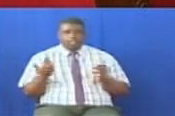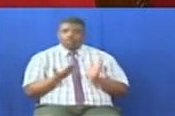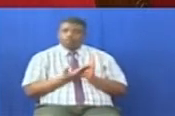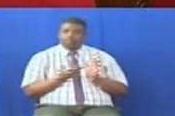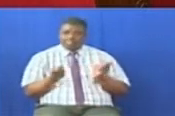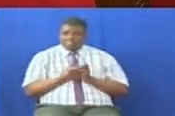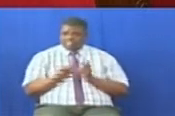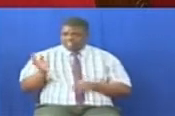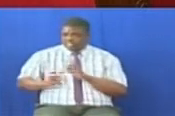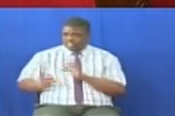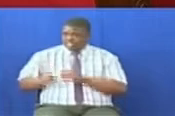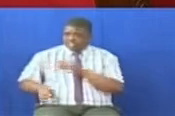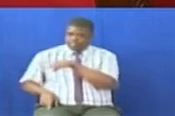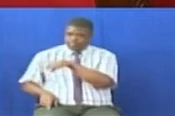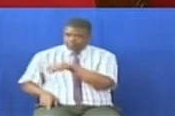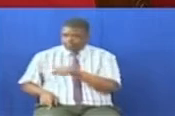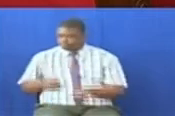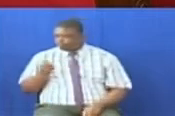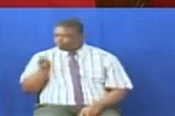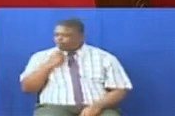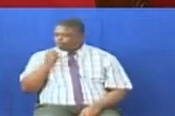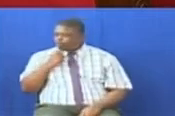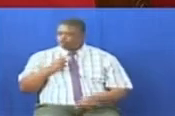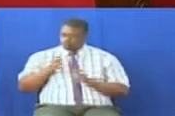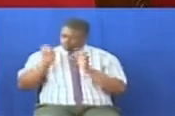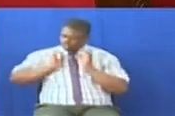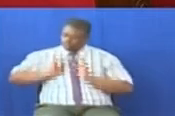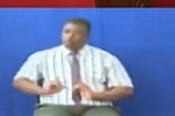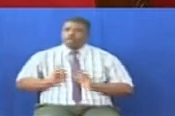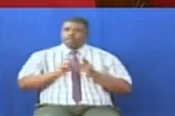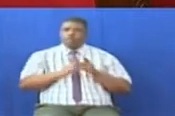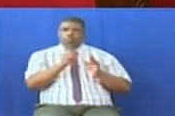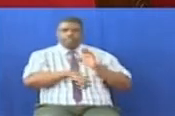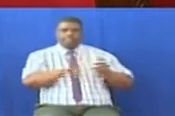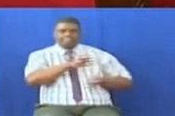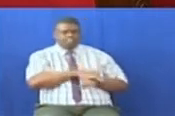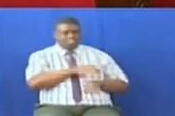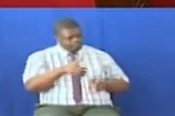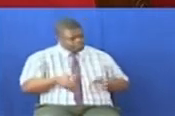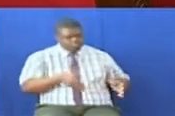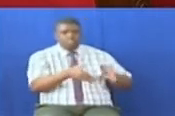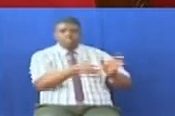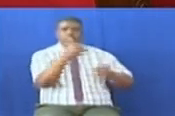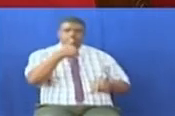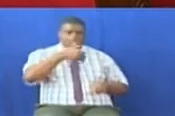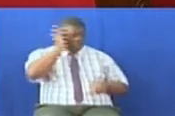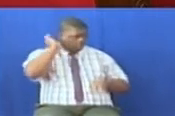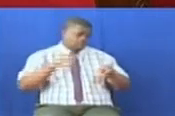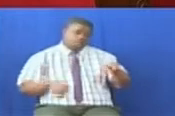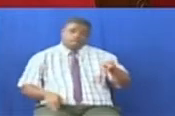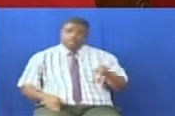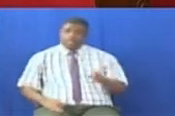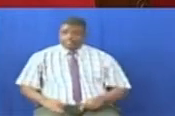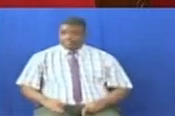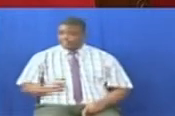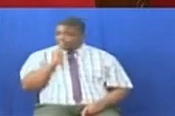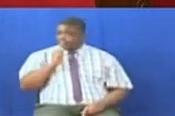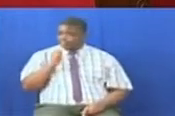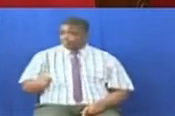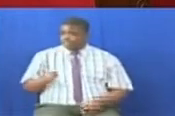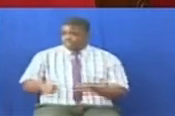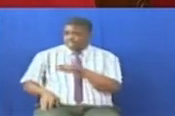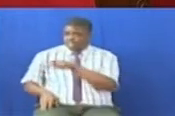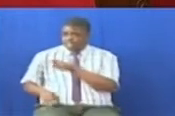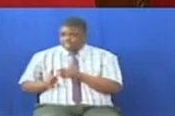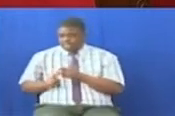nichangie posho kwa waheshimiwa madiwani na wenyeviti wa serikali za mitaa. Mheshimiwa Spika, waheshimiwa